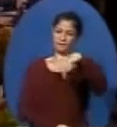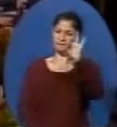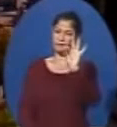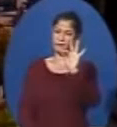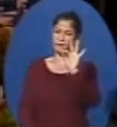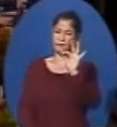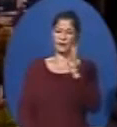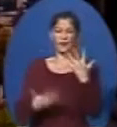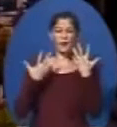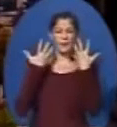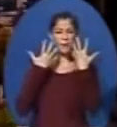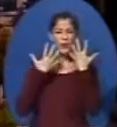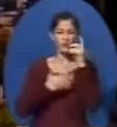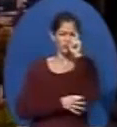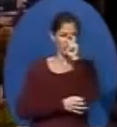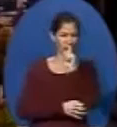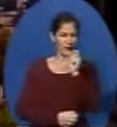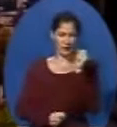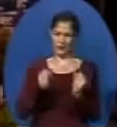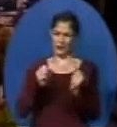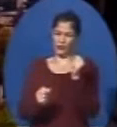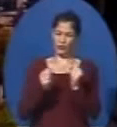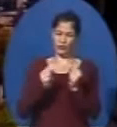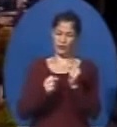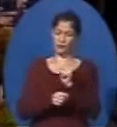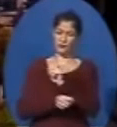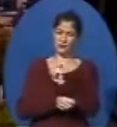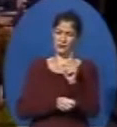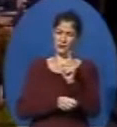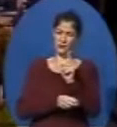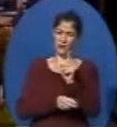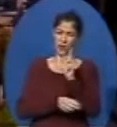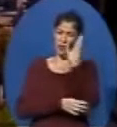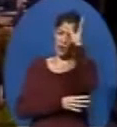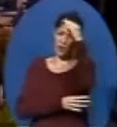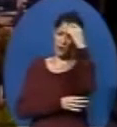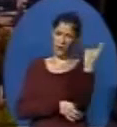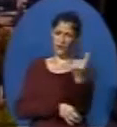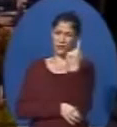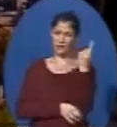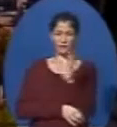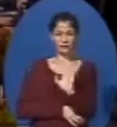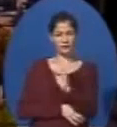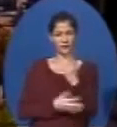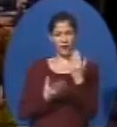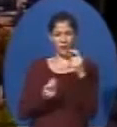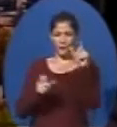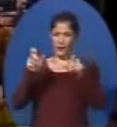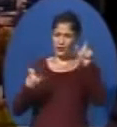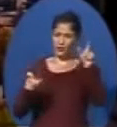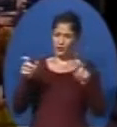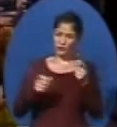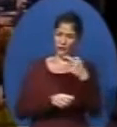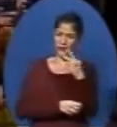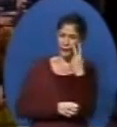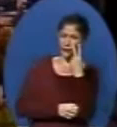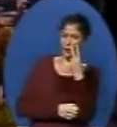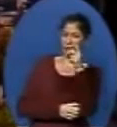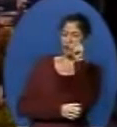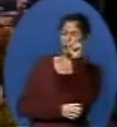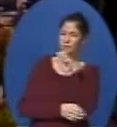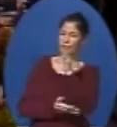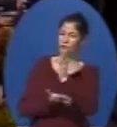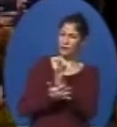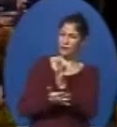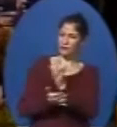פרשת שחיתות קשה, לא רק אולמרט, כל הסובבים, ושמי שהגיע לדרגה של ראש